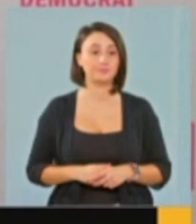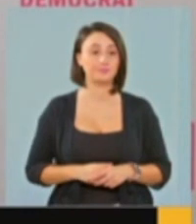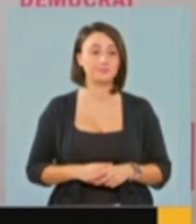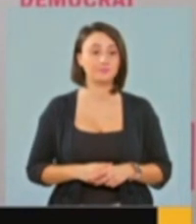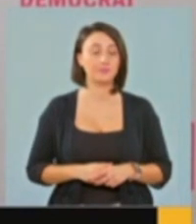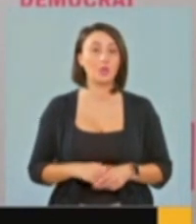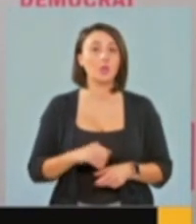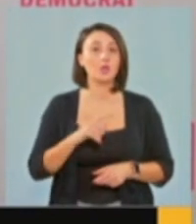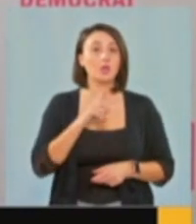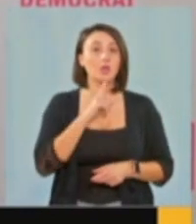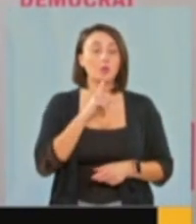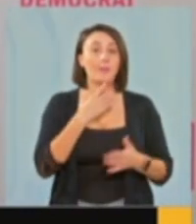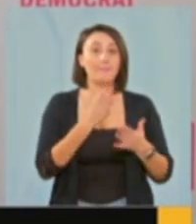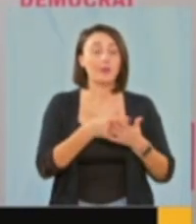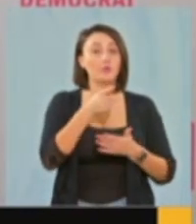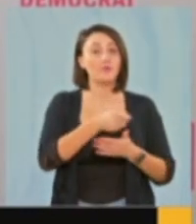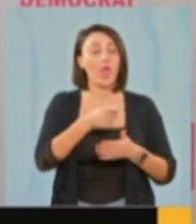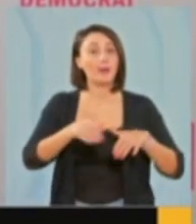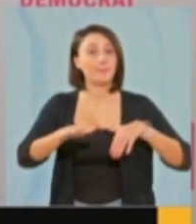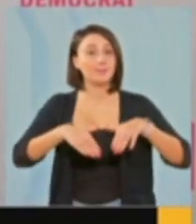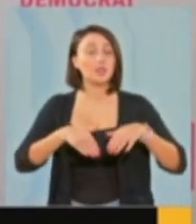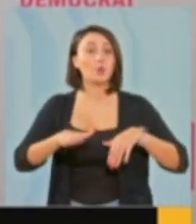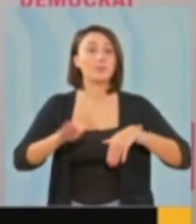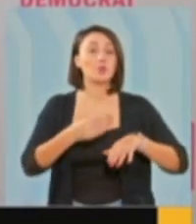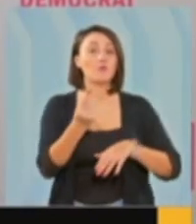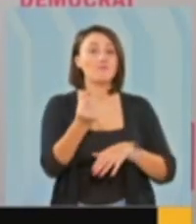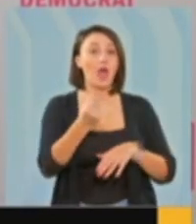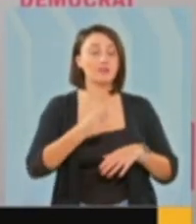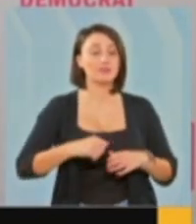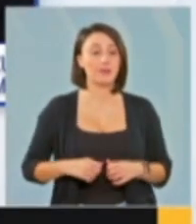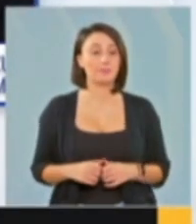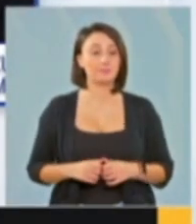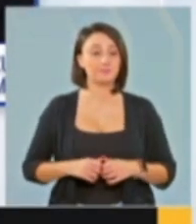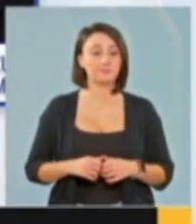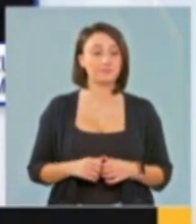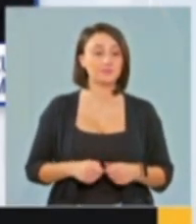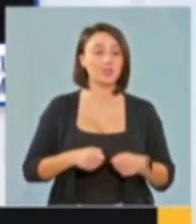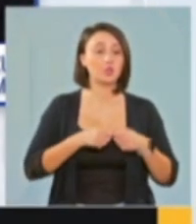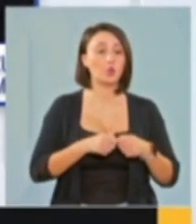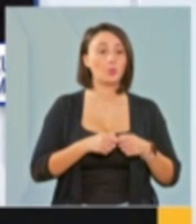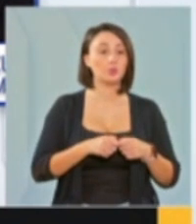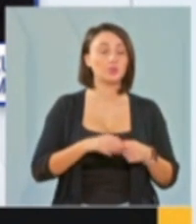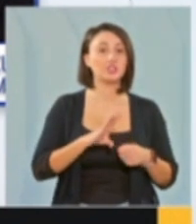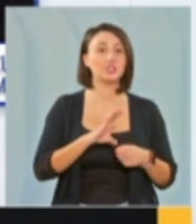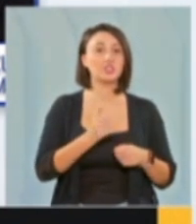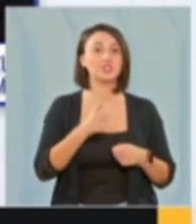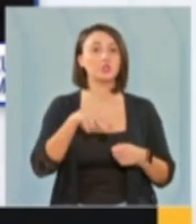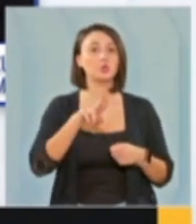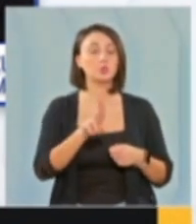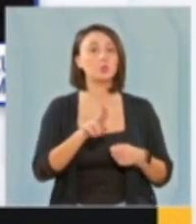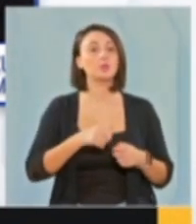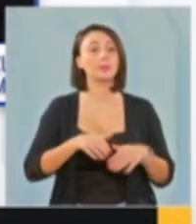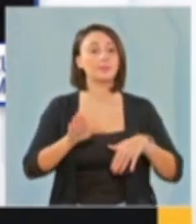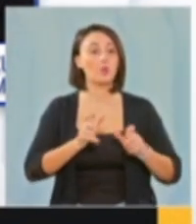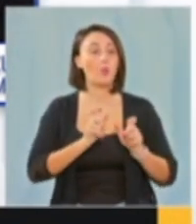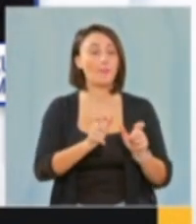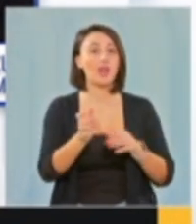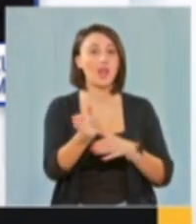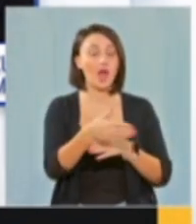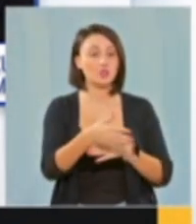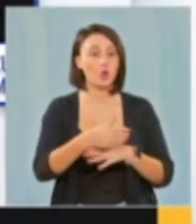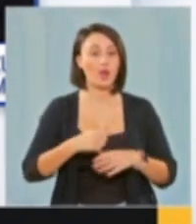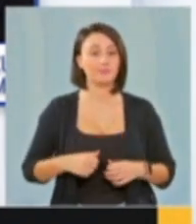numele pentru fiecare minister Ministerul Finanțelor domnul Adrian câțu Ministerul Apărării Naționale